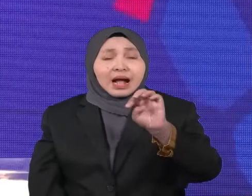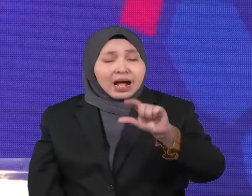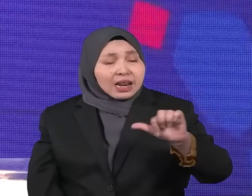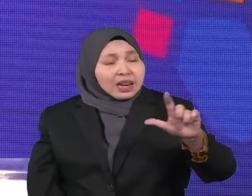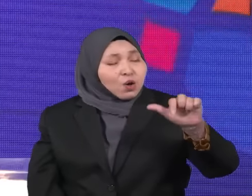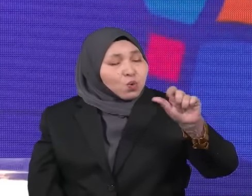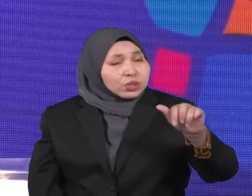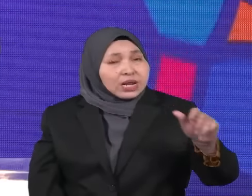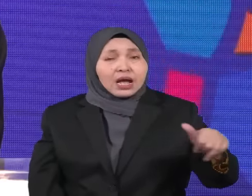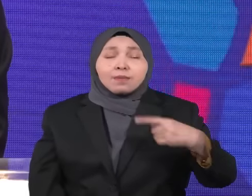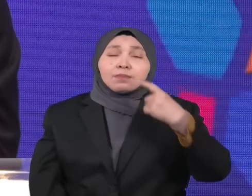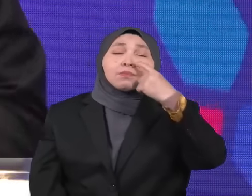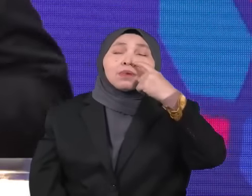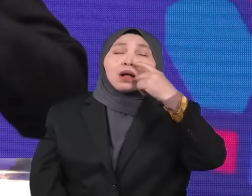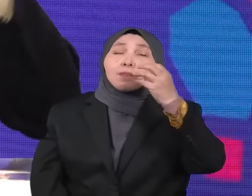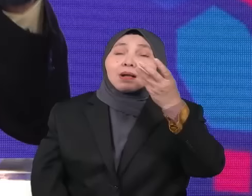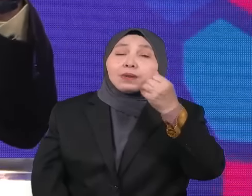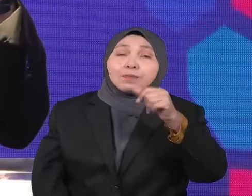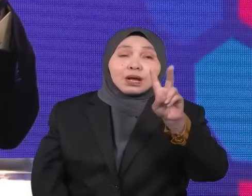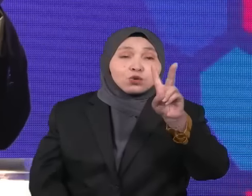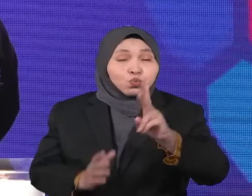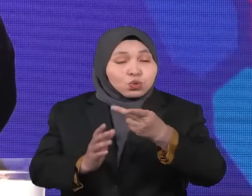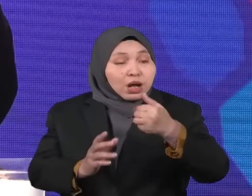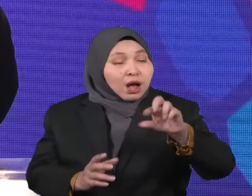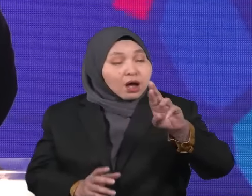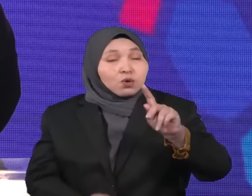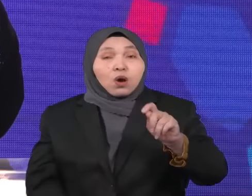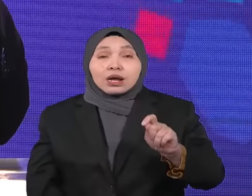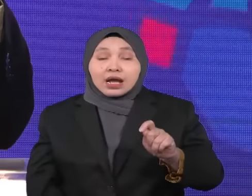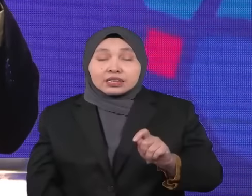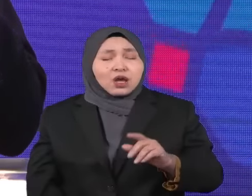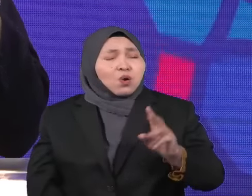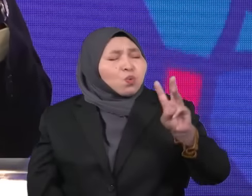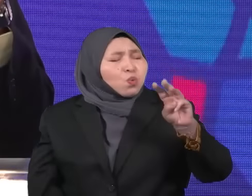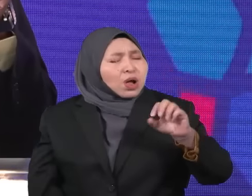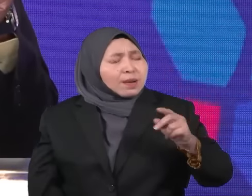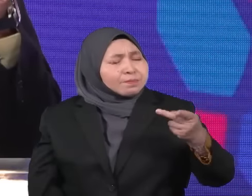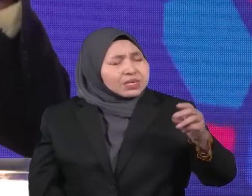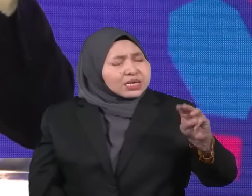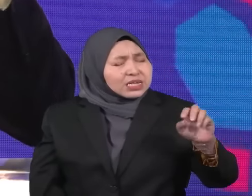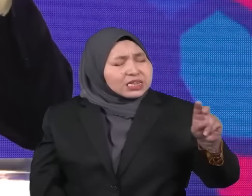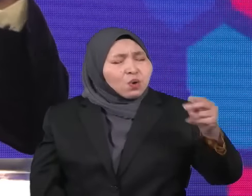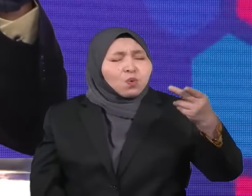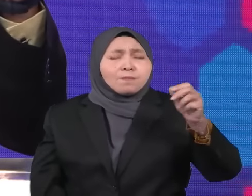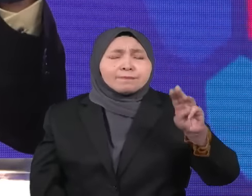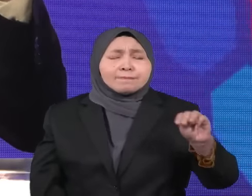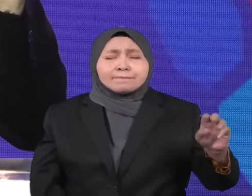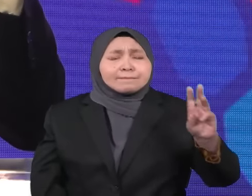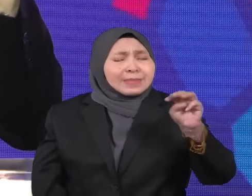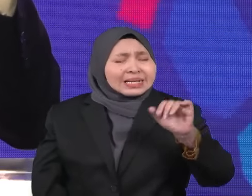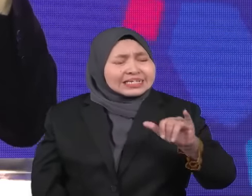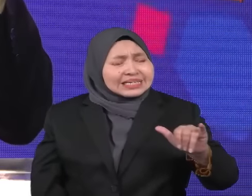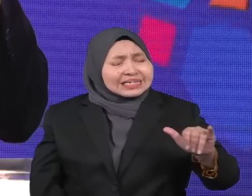ghunnah. Dengung berapa harakat? 2 harakat. Wa minhum man